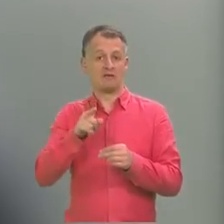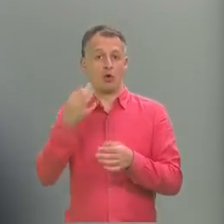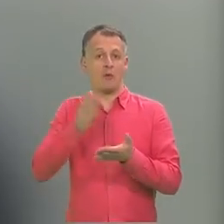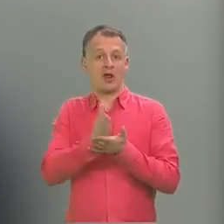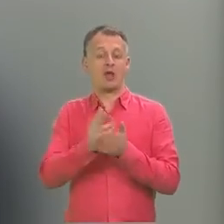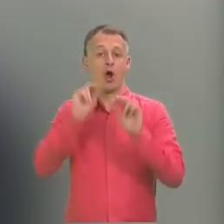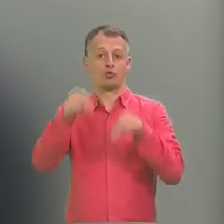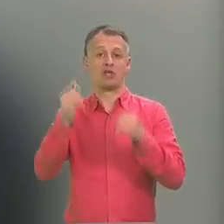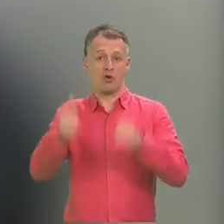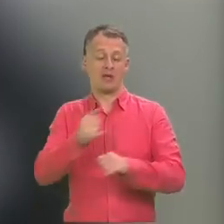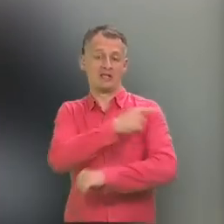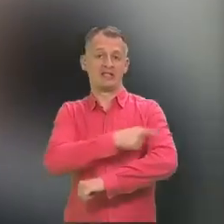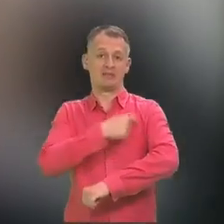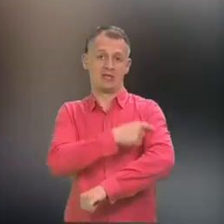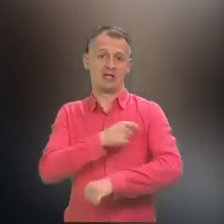spital.